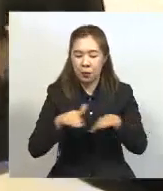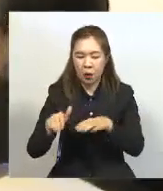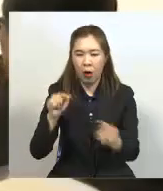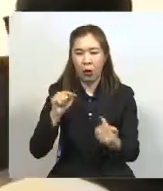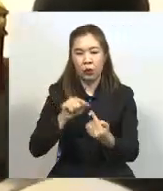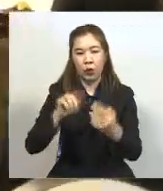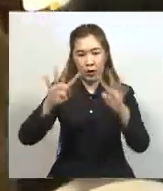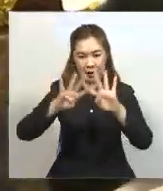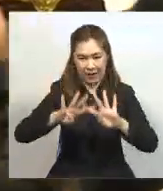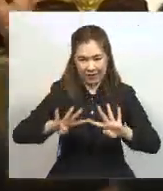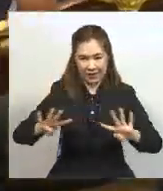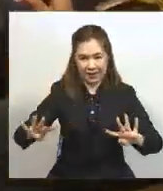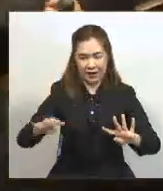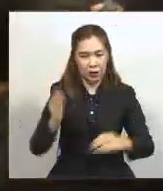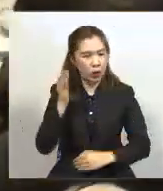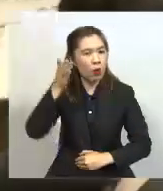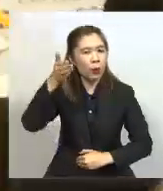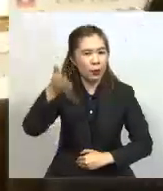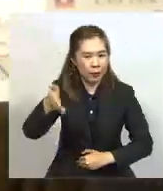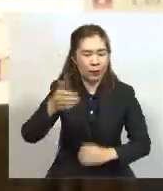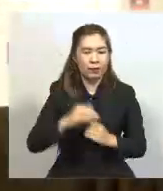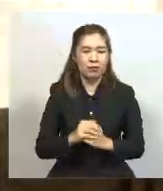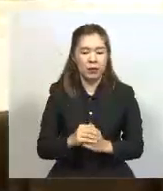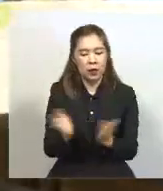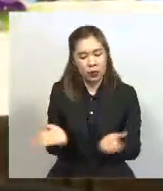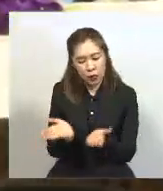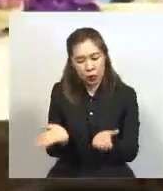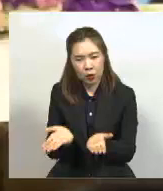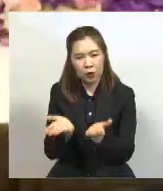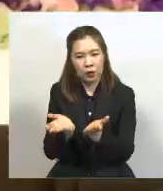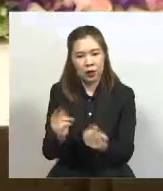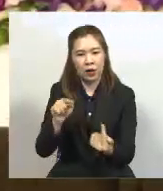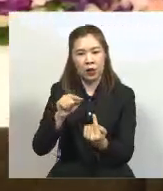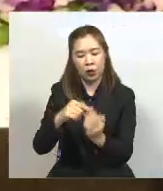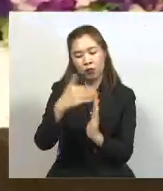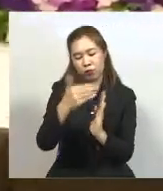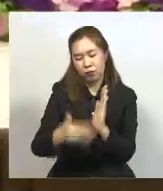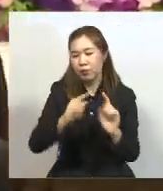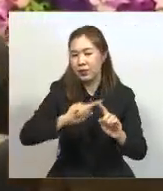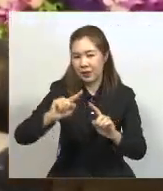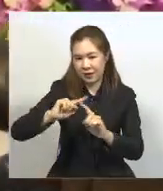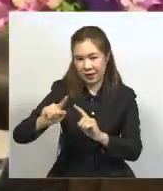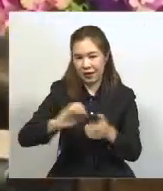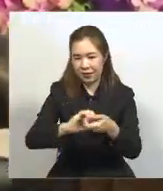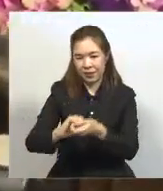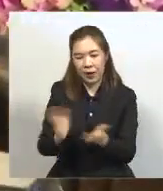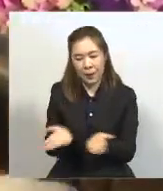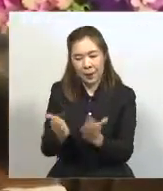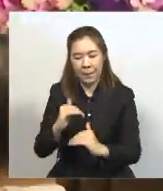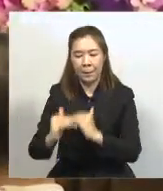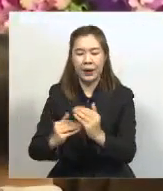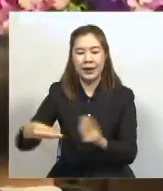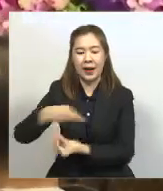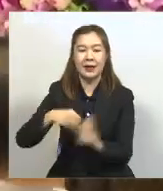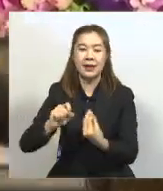พร้อมของอาเซียนเพื่อรองรับอนาคตการส่งเสริมความเชื่อมโยงในภูมิภาคและการส่งเสริมการพัฒนาทาง